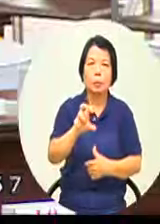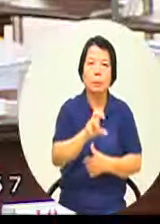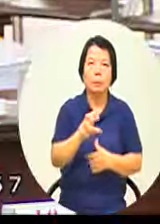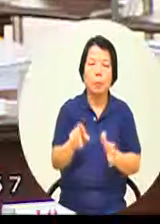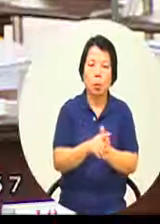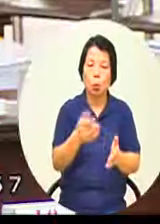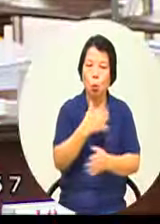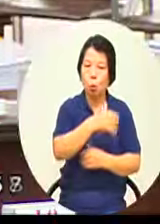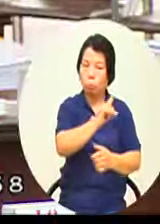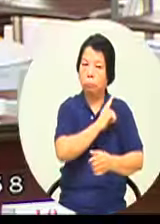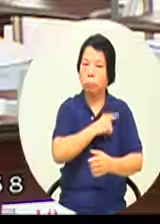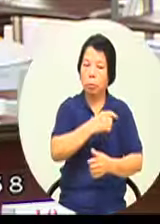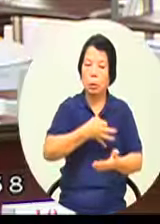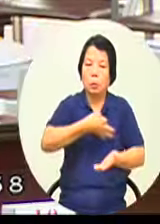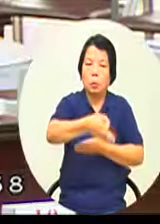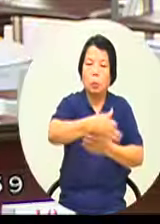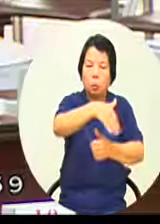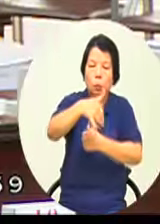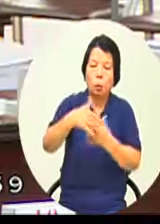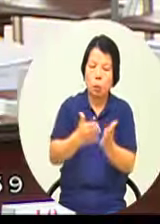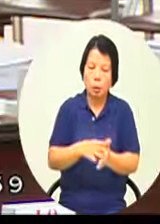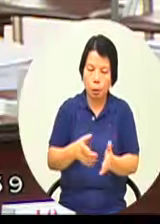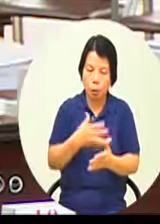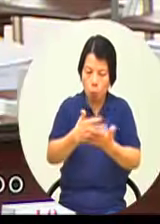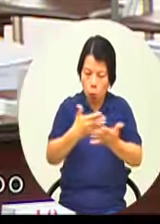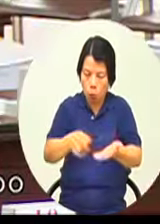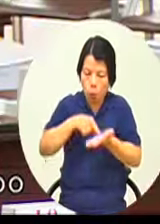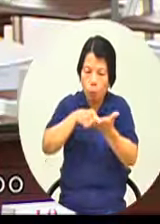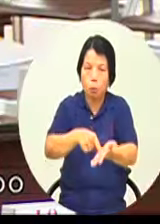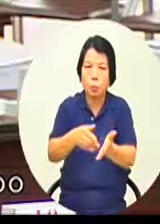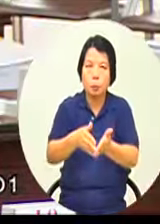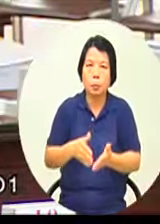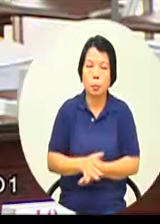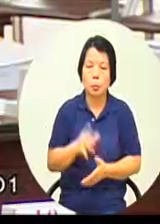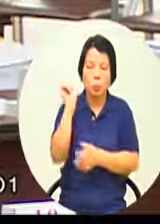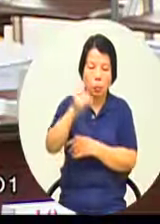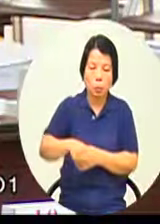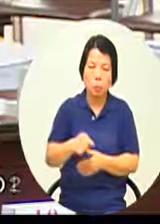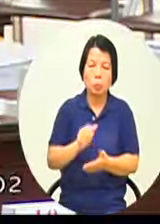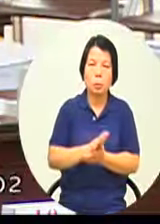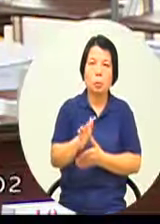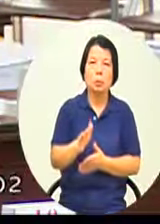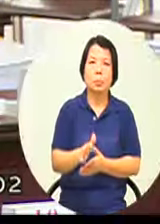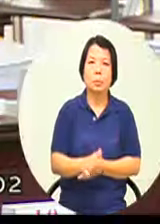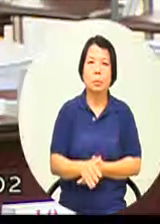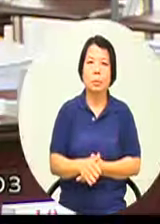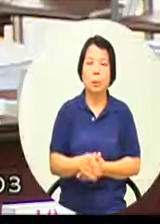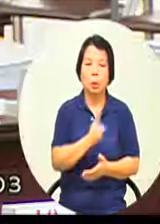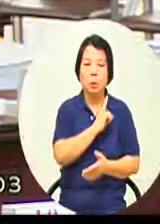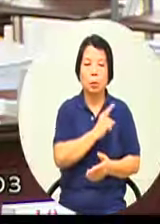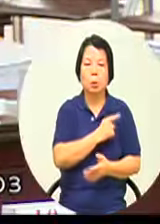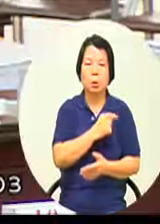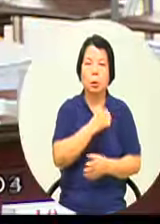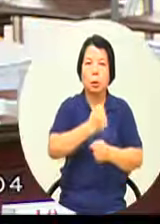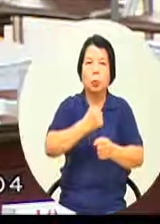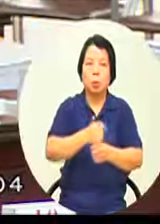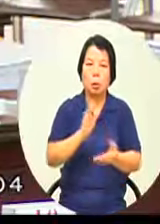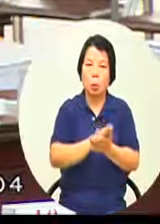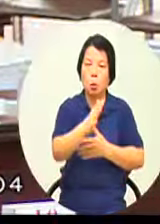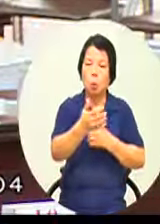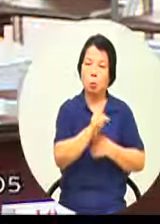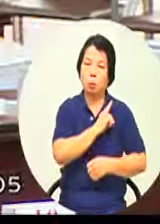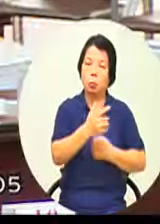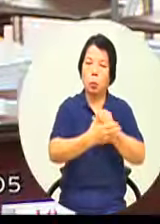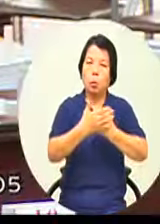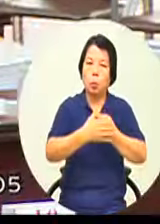就是爱哦，你就是爱诚心度。哦，啊了，对不对？同意了嘞，好心都心了，心对恁家己做，但是为何是恁家己以爱为何，